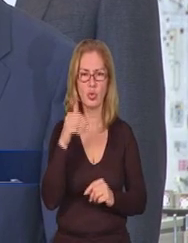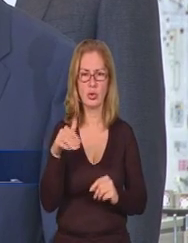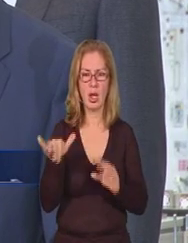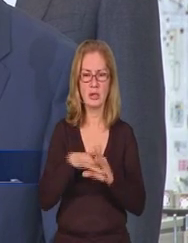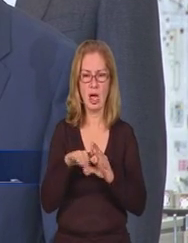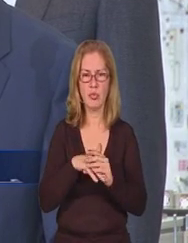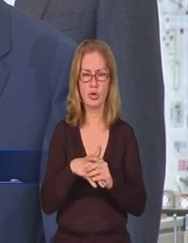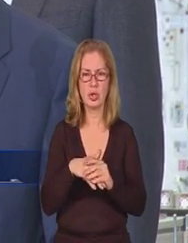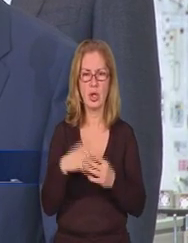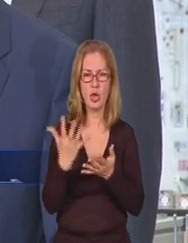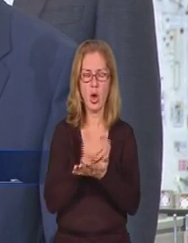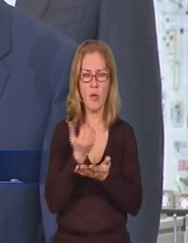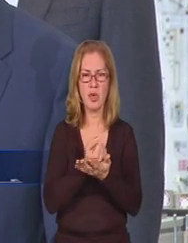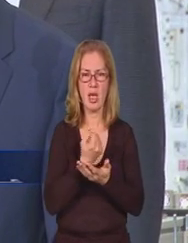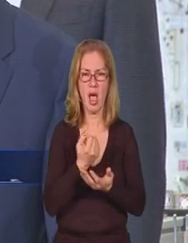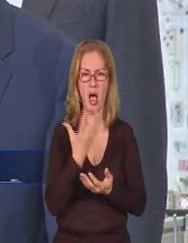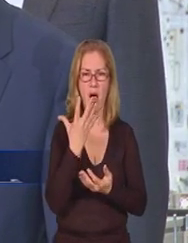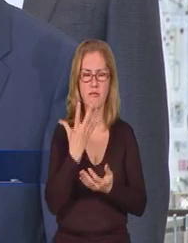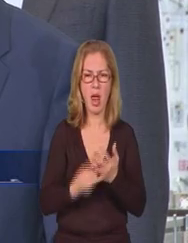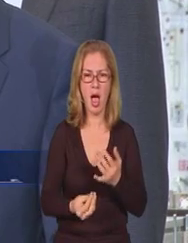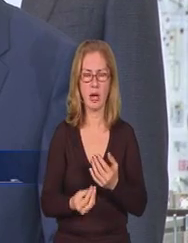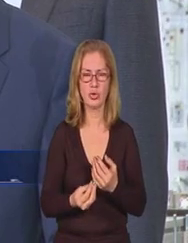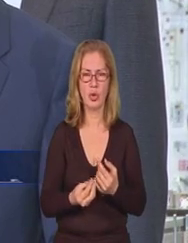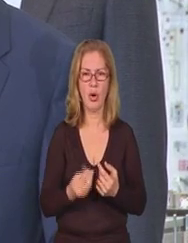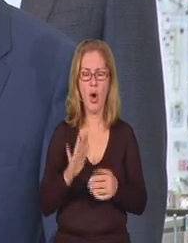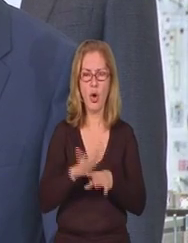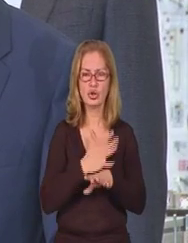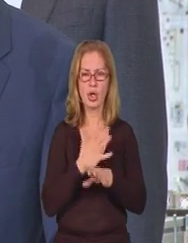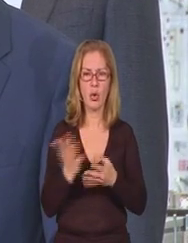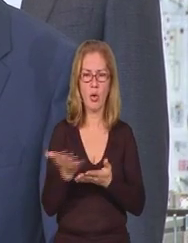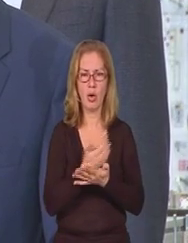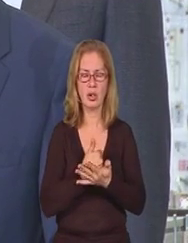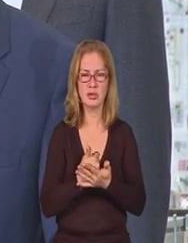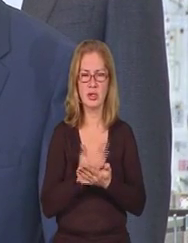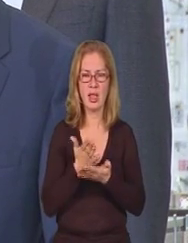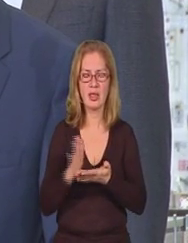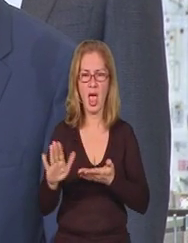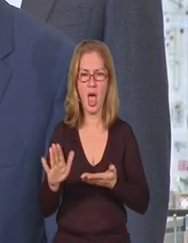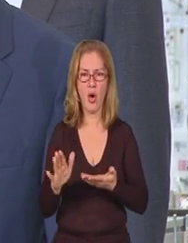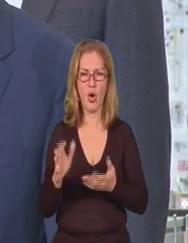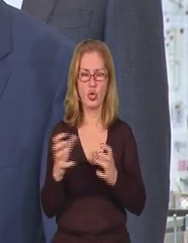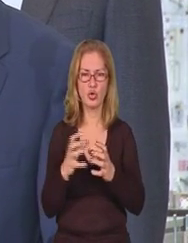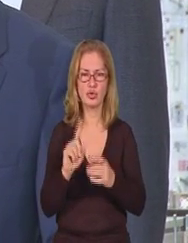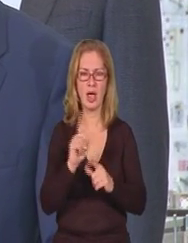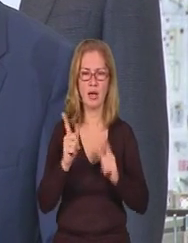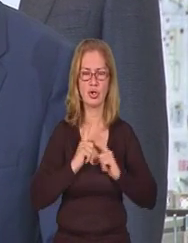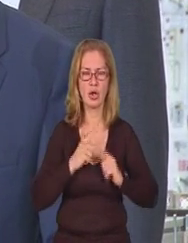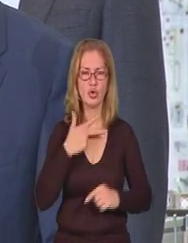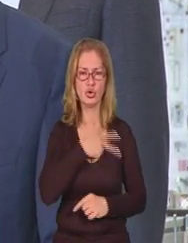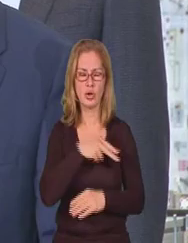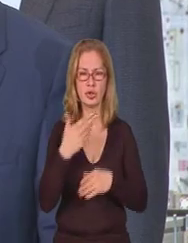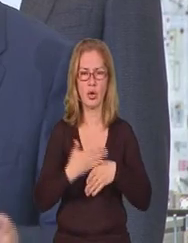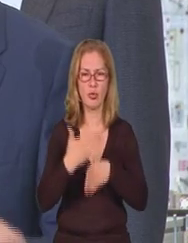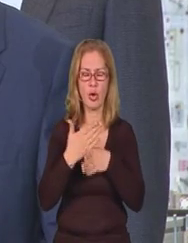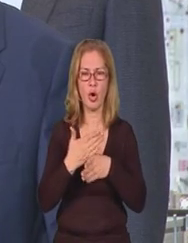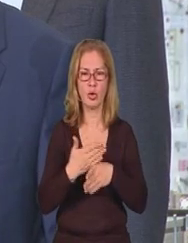primaju plate, da se osjećaju korisnim delom društva, da ne čekaju socijalnu pomoć, da